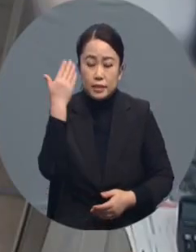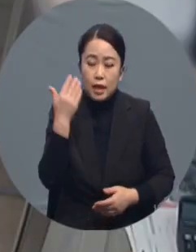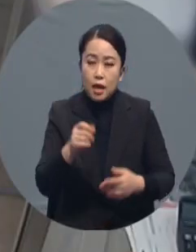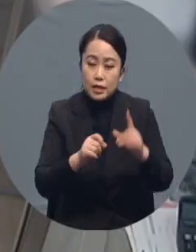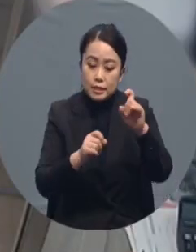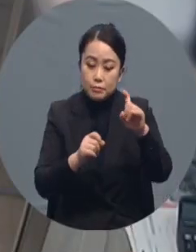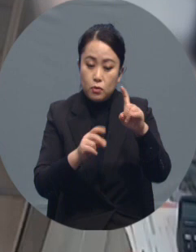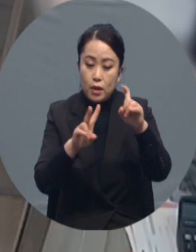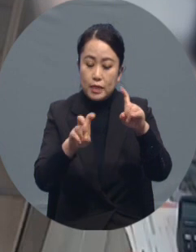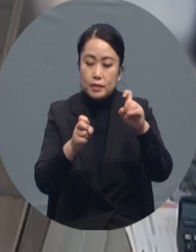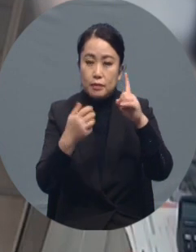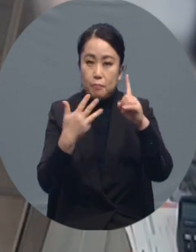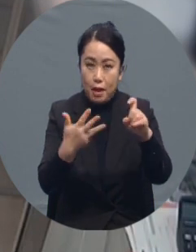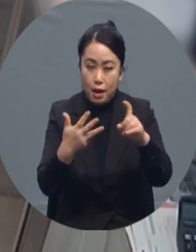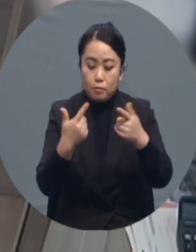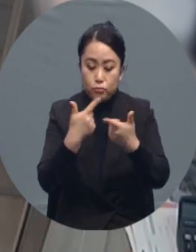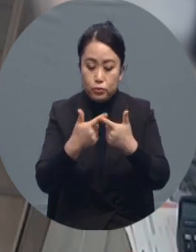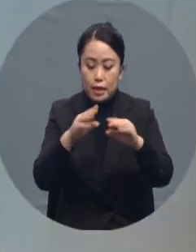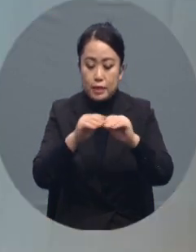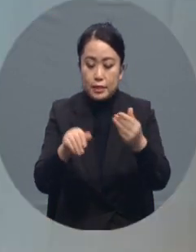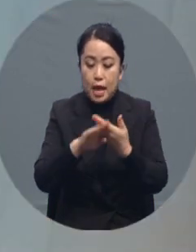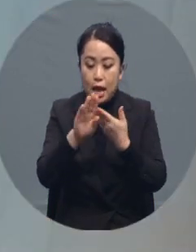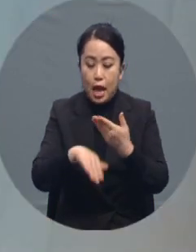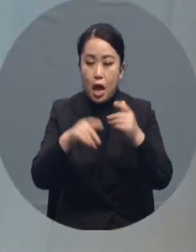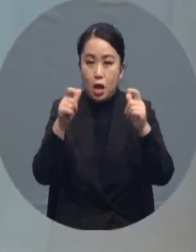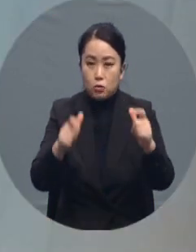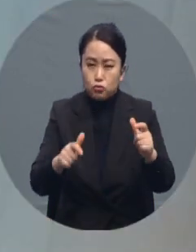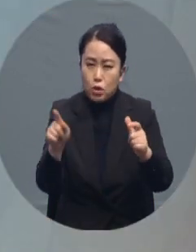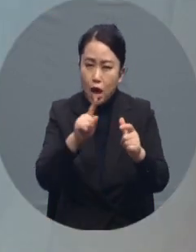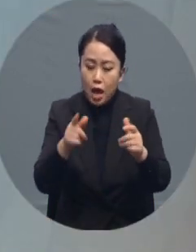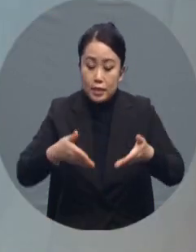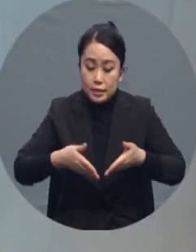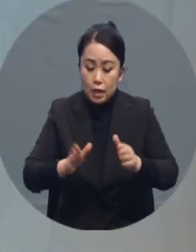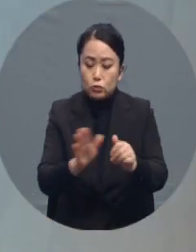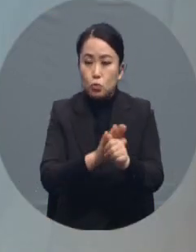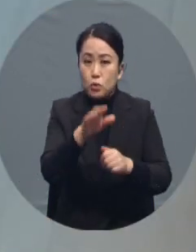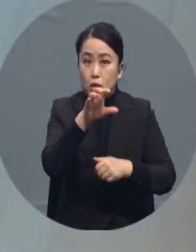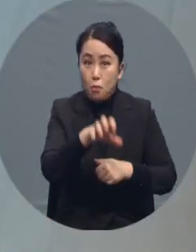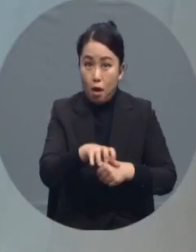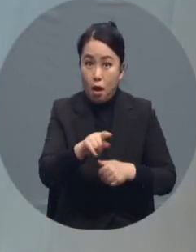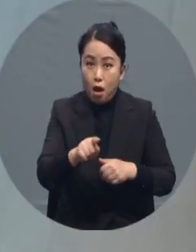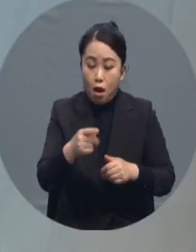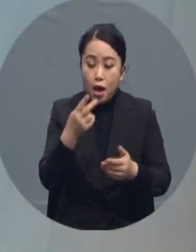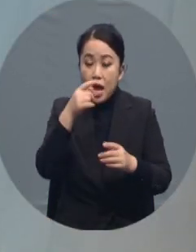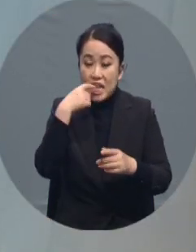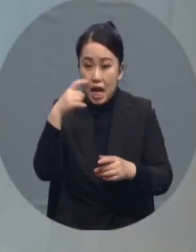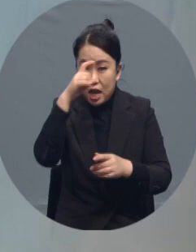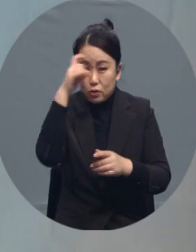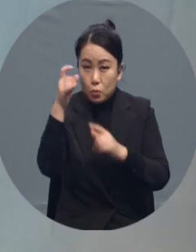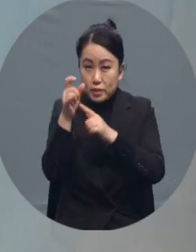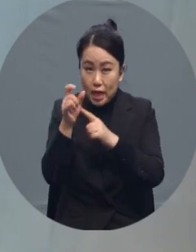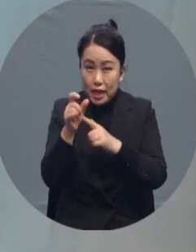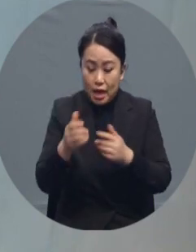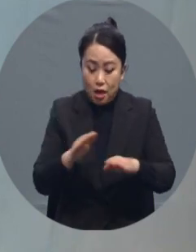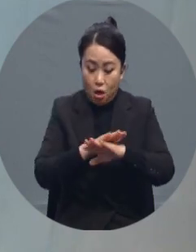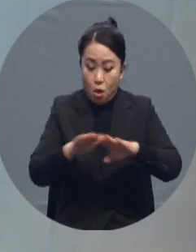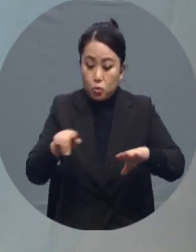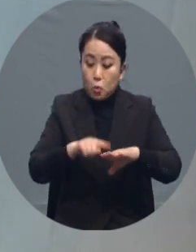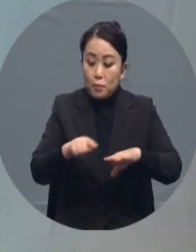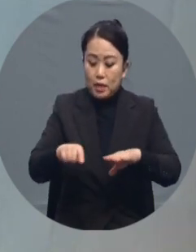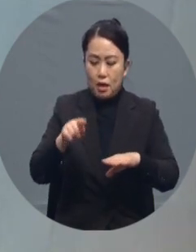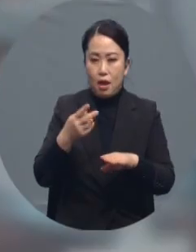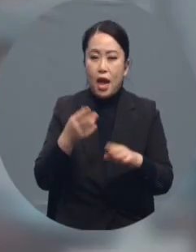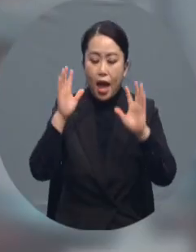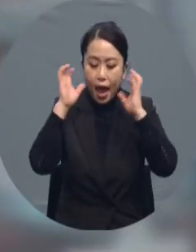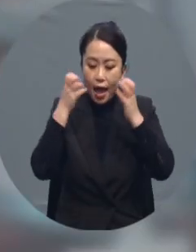지난달 28일 부산 사하구의 한 산후조리원. 간호조무사가 어른 허리 높이의 처치대 위에 아기를 올려두고 돌보고